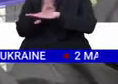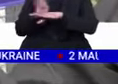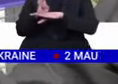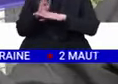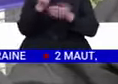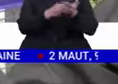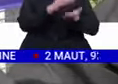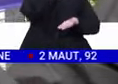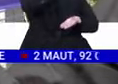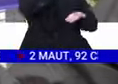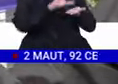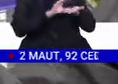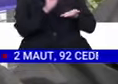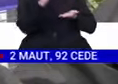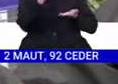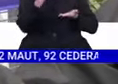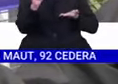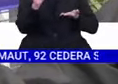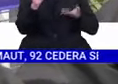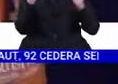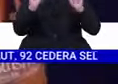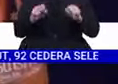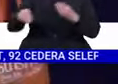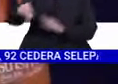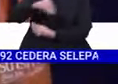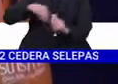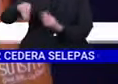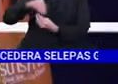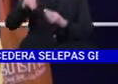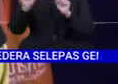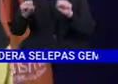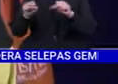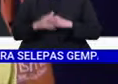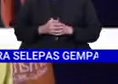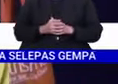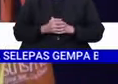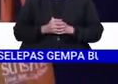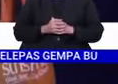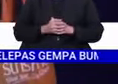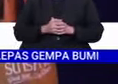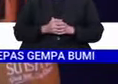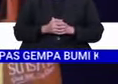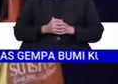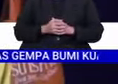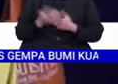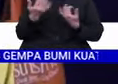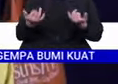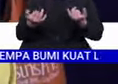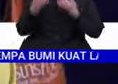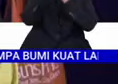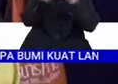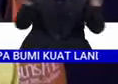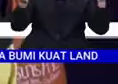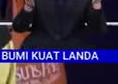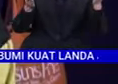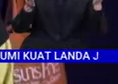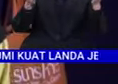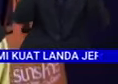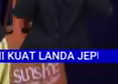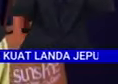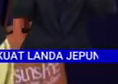yang dipakai ini bolehlah kita tampung lah saya gembiralah sepasti M ungkin boleh keluar qawwam IPS